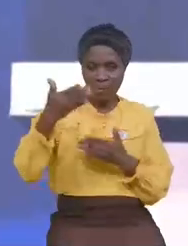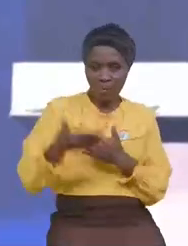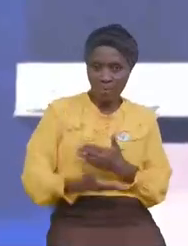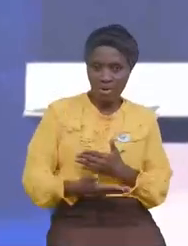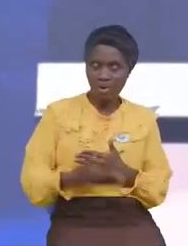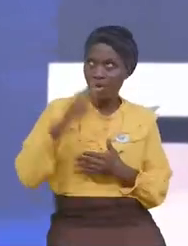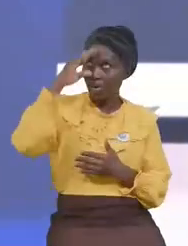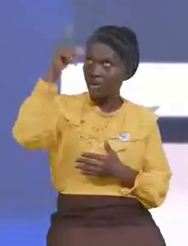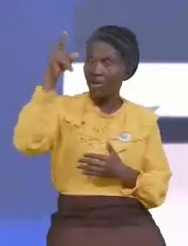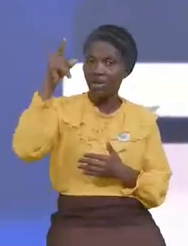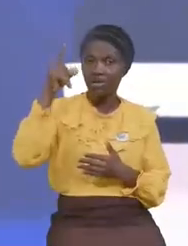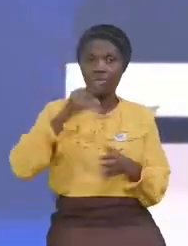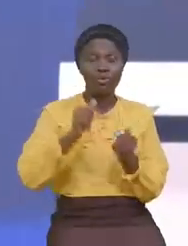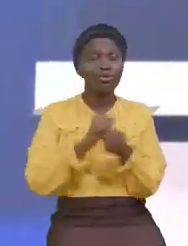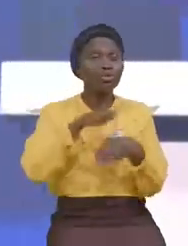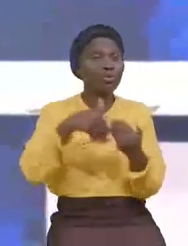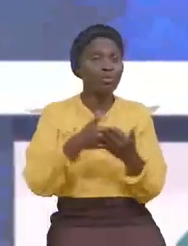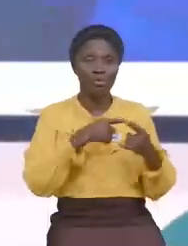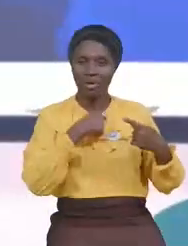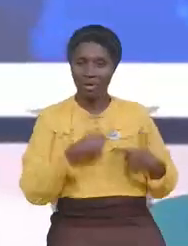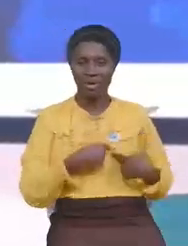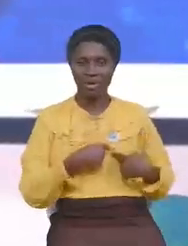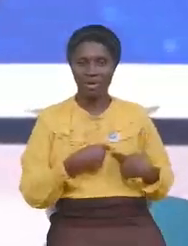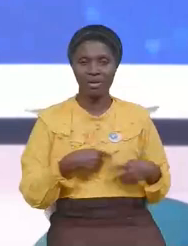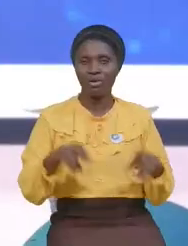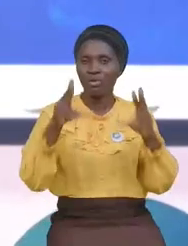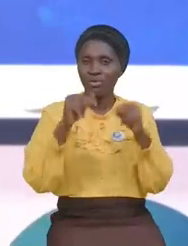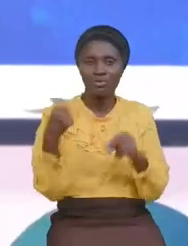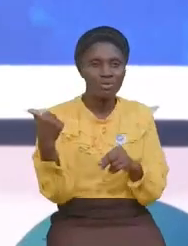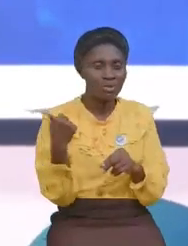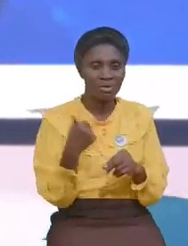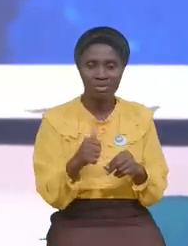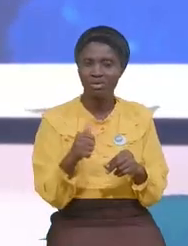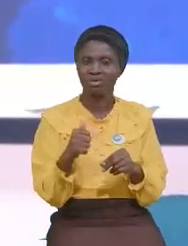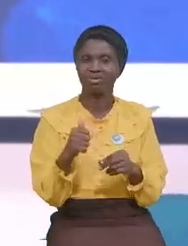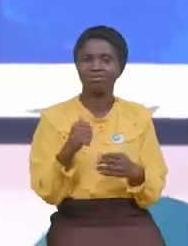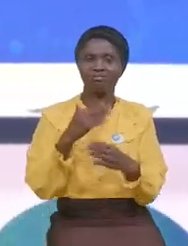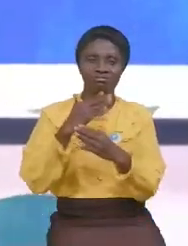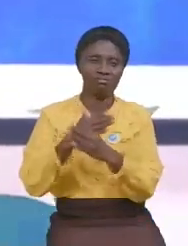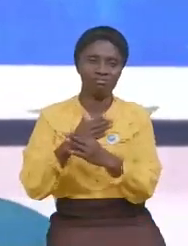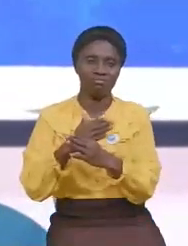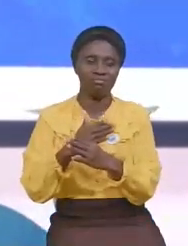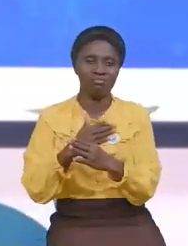Il l'a reçu de tout son cœur. Il n'avait pas de réserve.